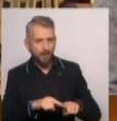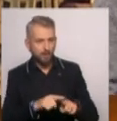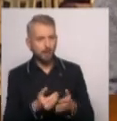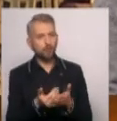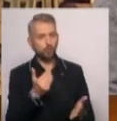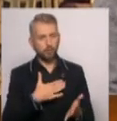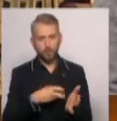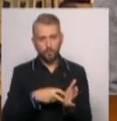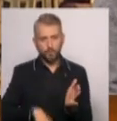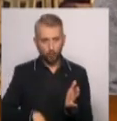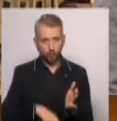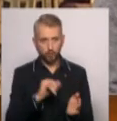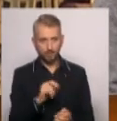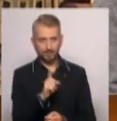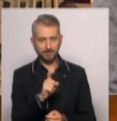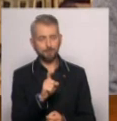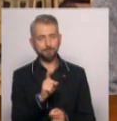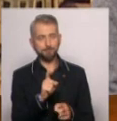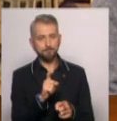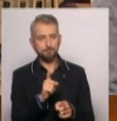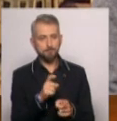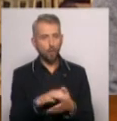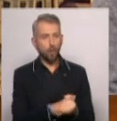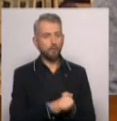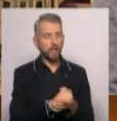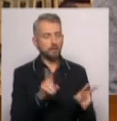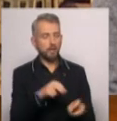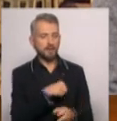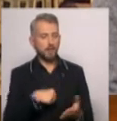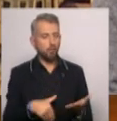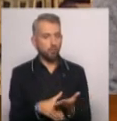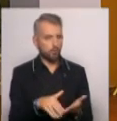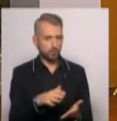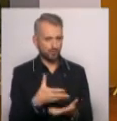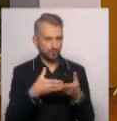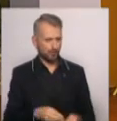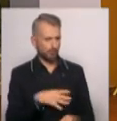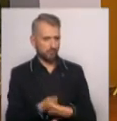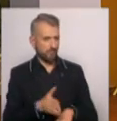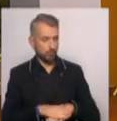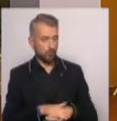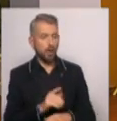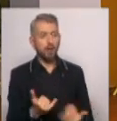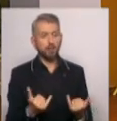нашого з об'єднання «Самопоміч» було важко. Але зараз ми